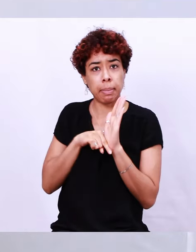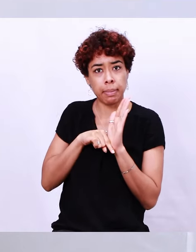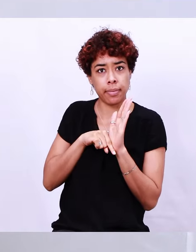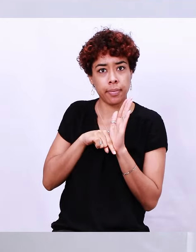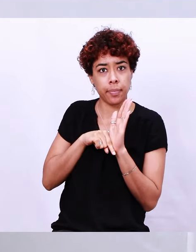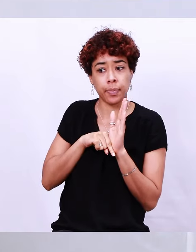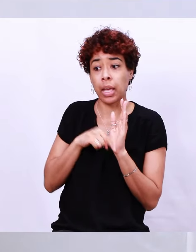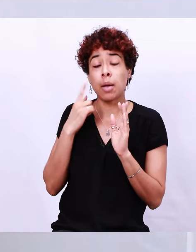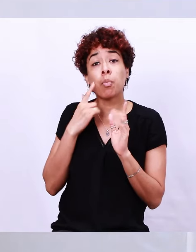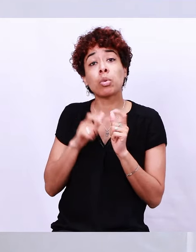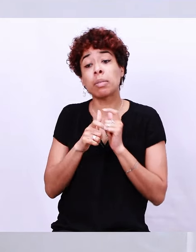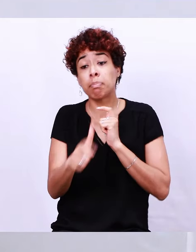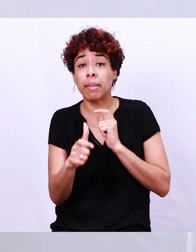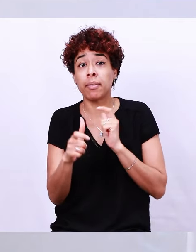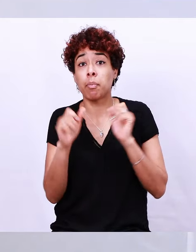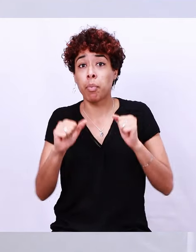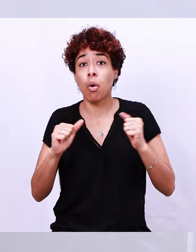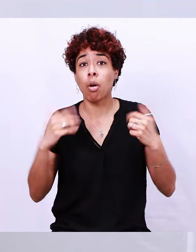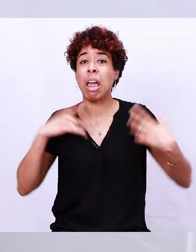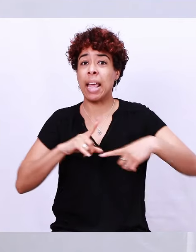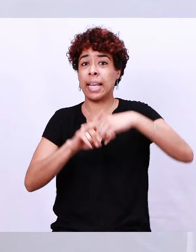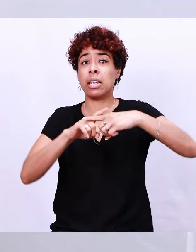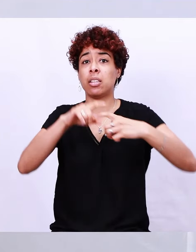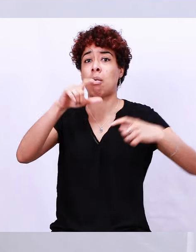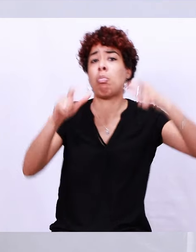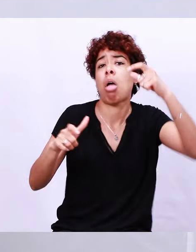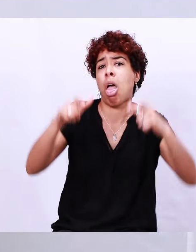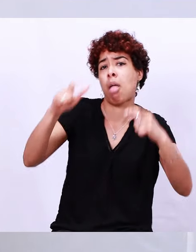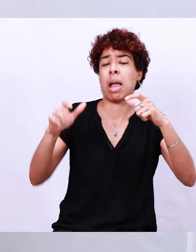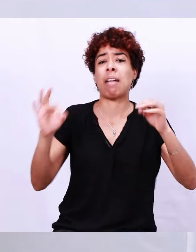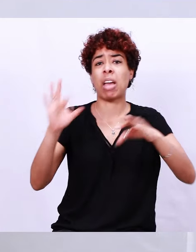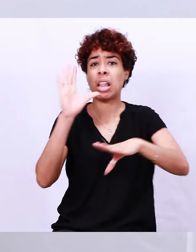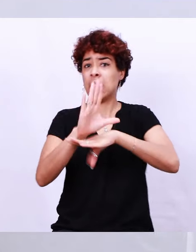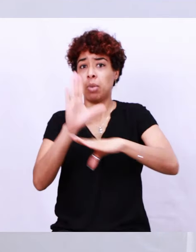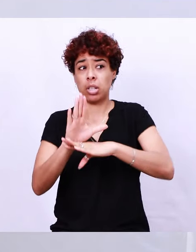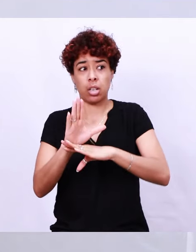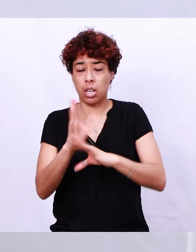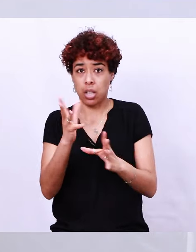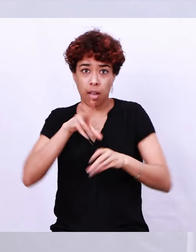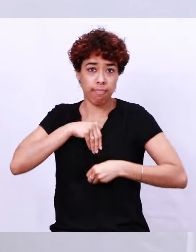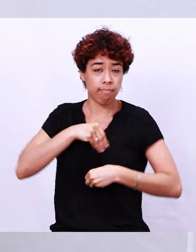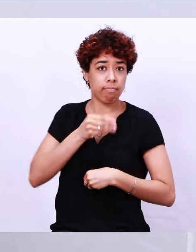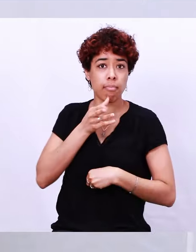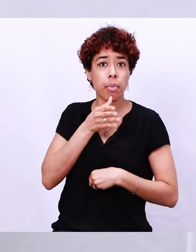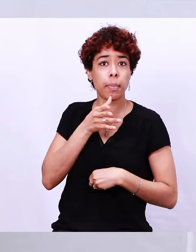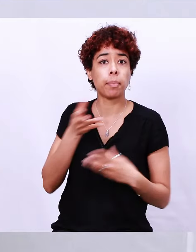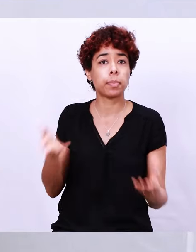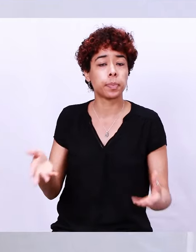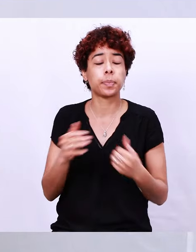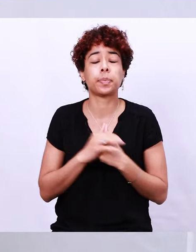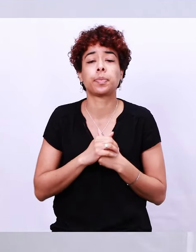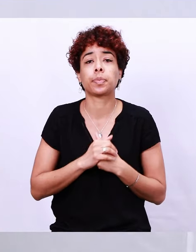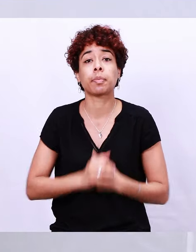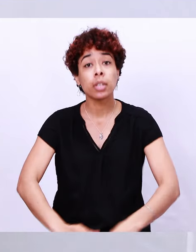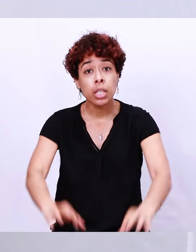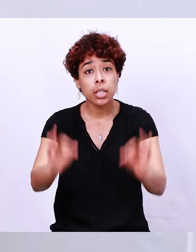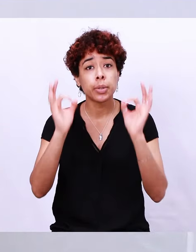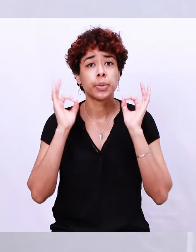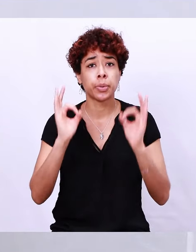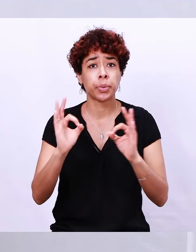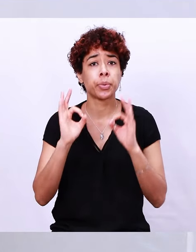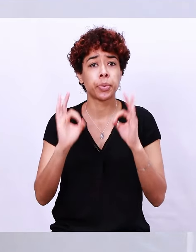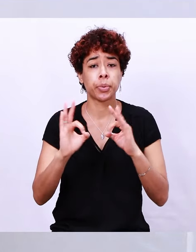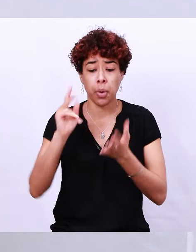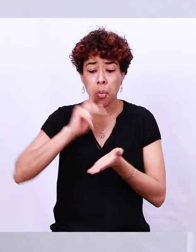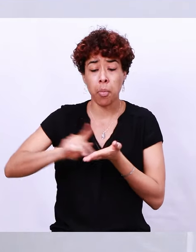sinon et bien l'église risque d'avoir mal au niveau de son témoignage et on peut pas se le permettre on voit que rien que pour cela et bien